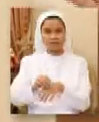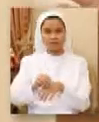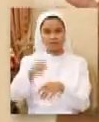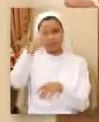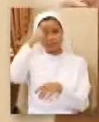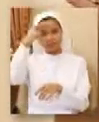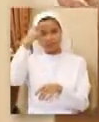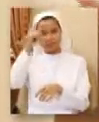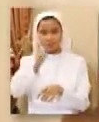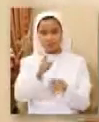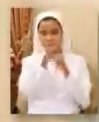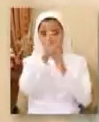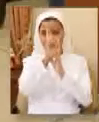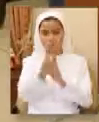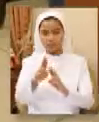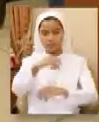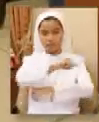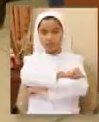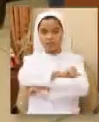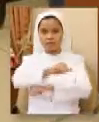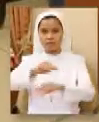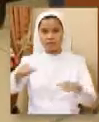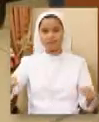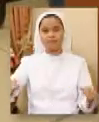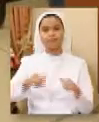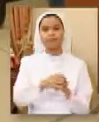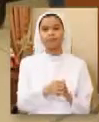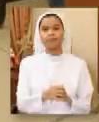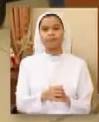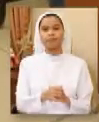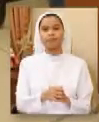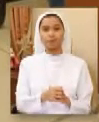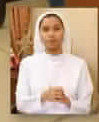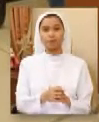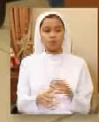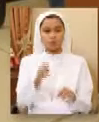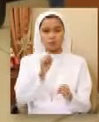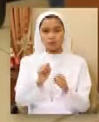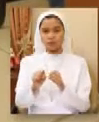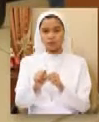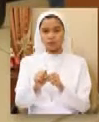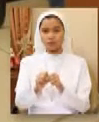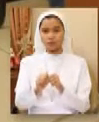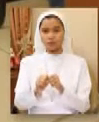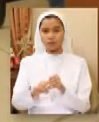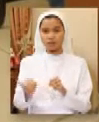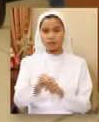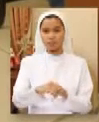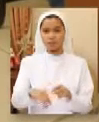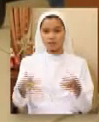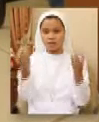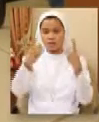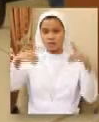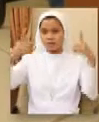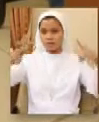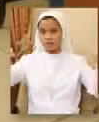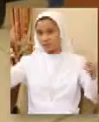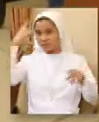yung dignity ng altar, kundi yung sanctity ng altar. Kaya pati pag sa decor, hindi kinakailangan,